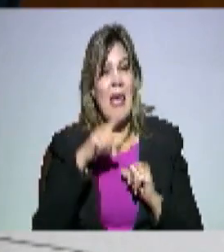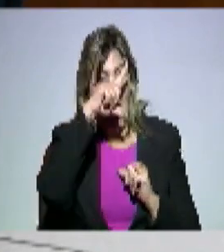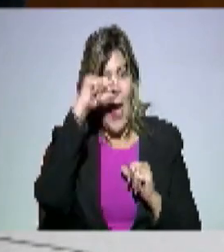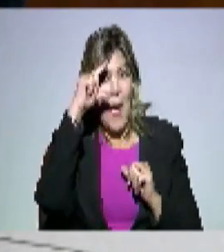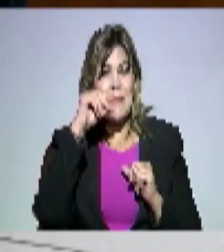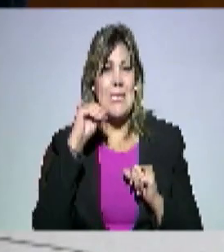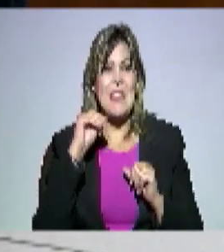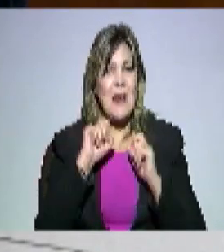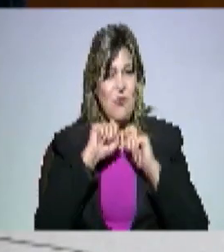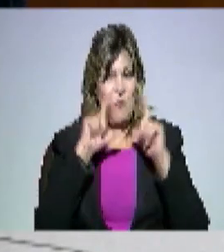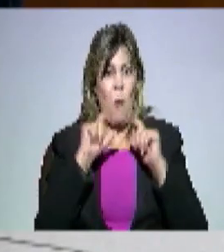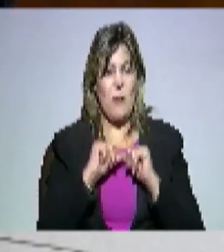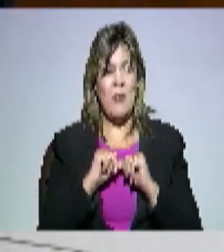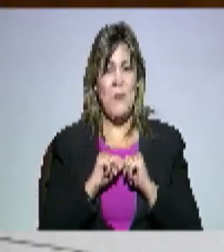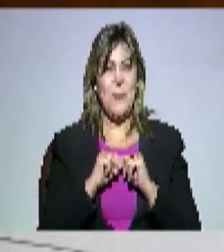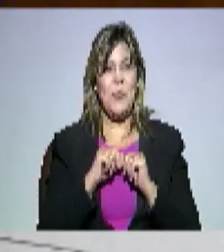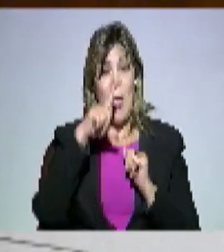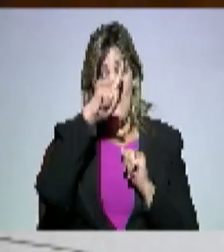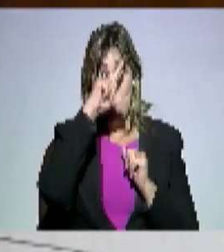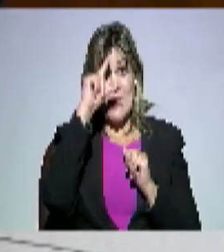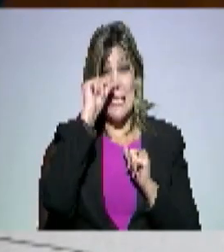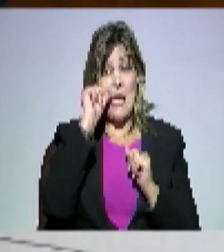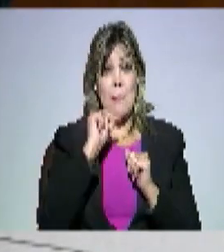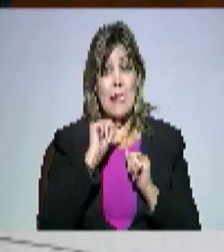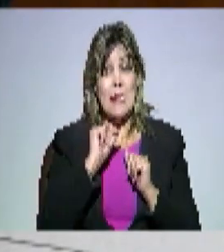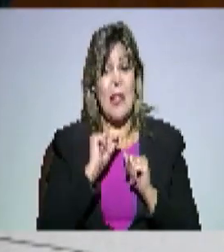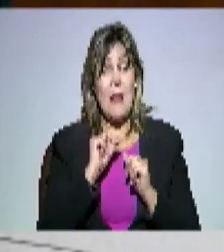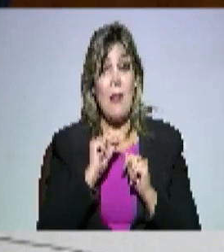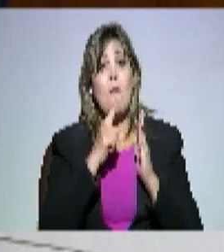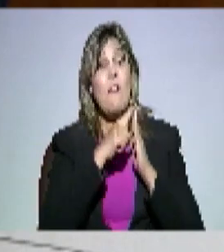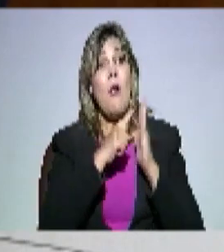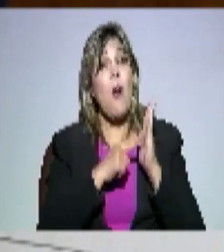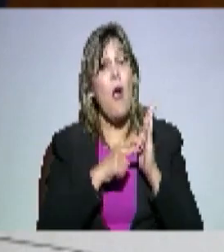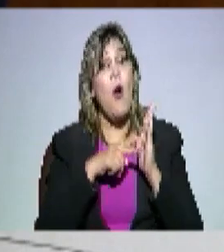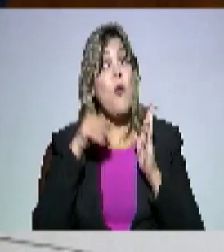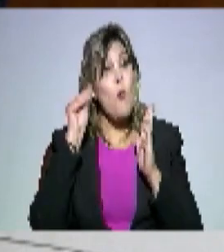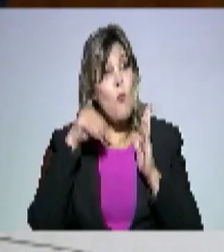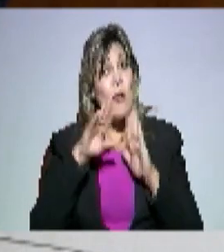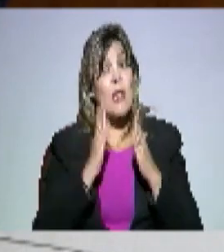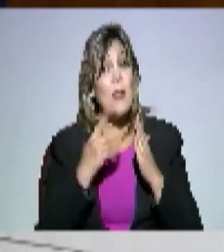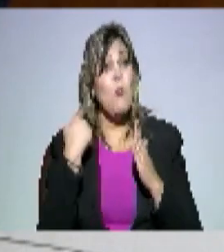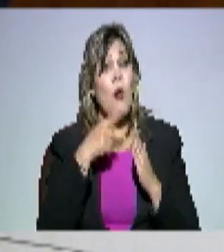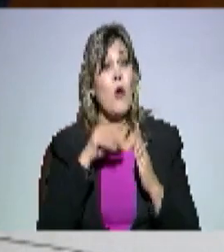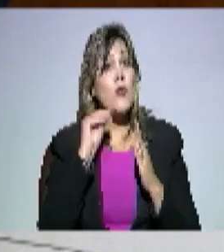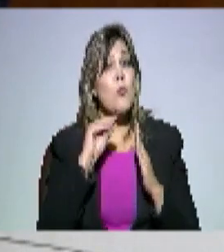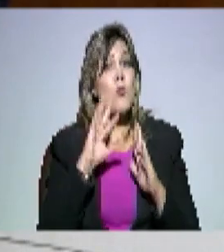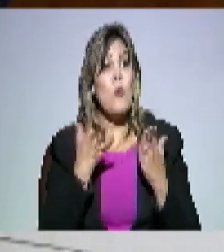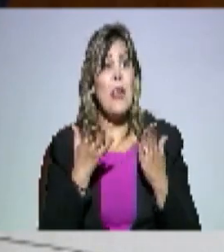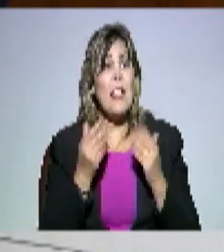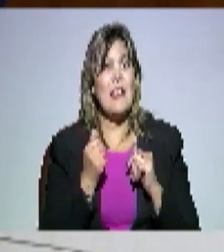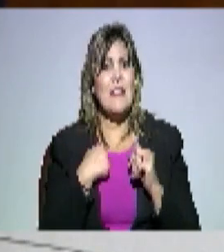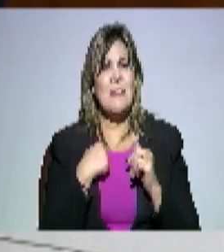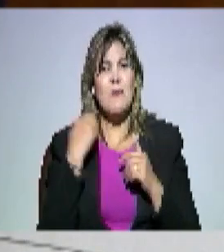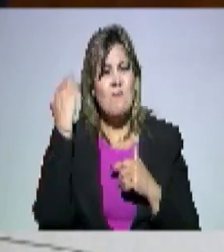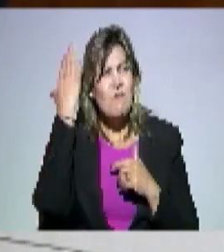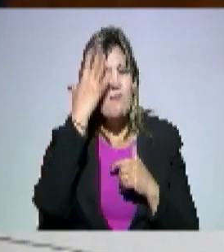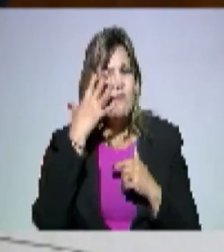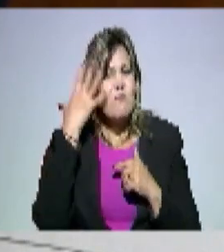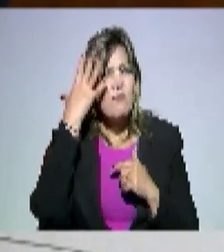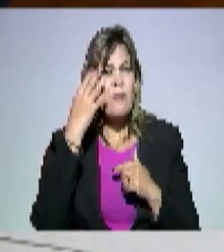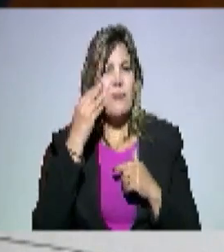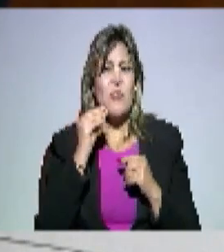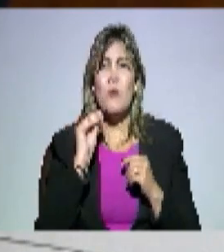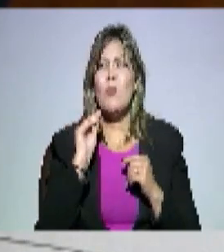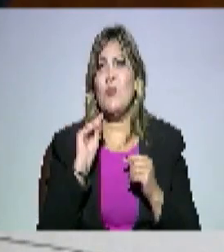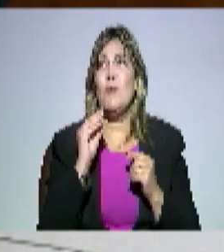امثله عشان الدنيا تبقى واضحه مثلا عندنا وصيه من الوصايا اللي احنا بنقف فيها حيرانين نقول